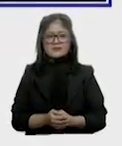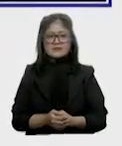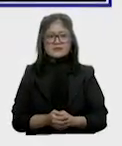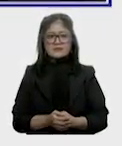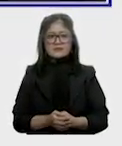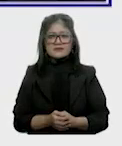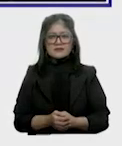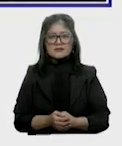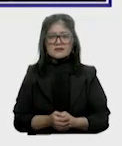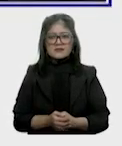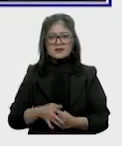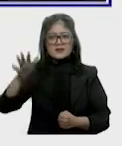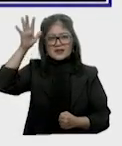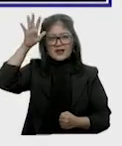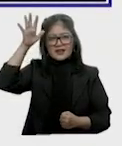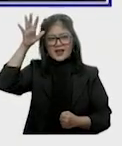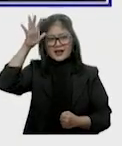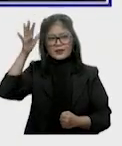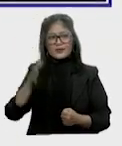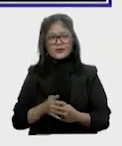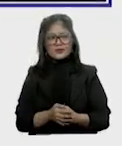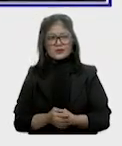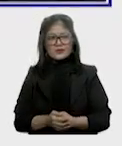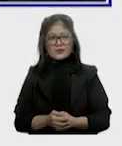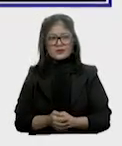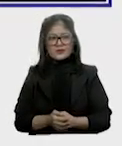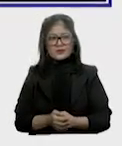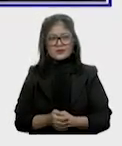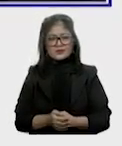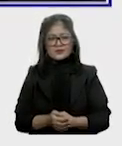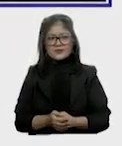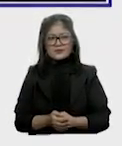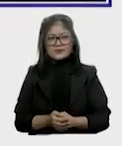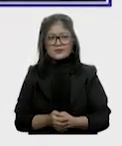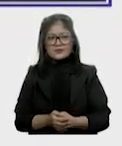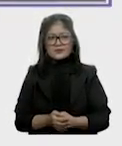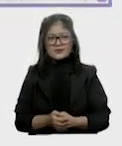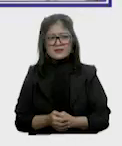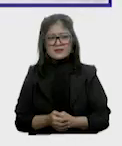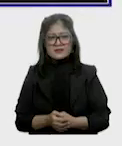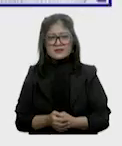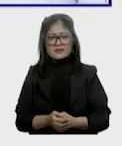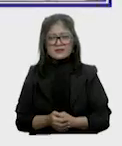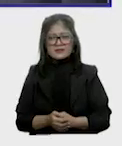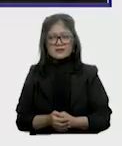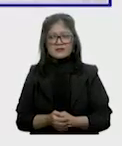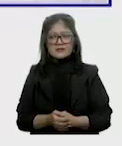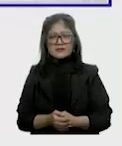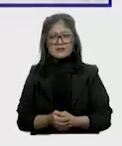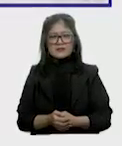Sumpah itu nggak tahu, aku nggak tahu. Ini namanya Papa. Iya.